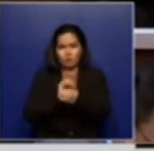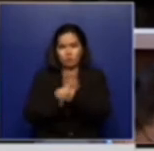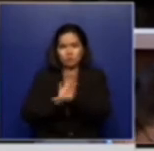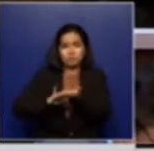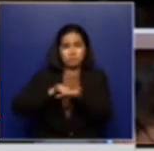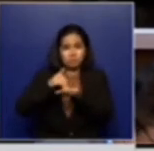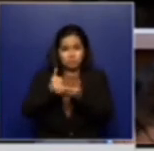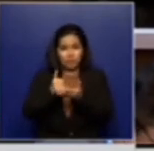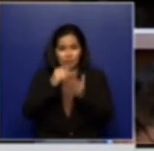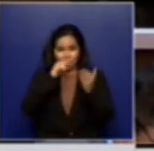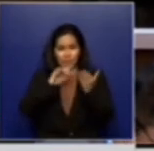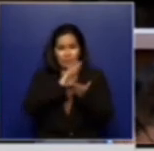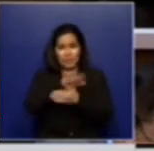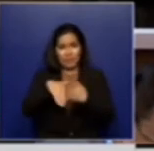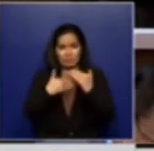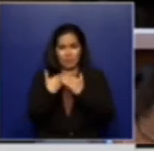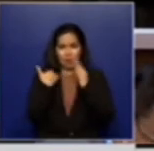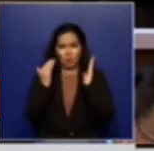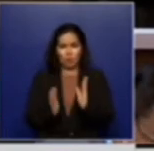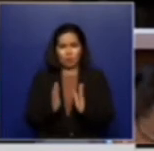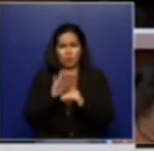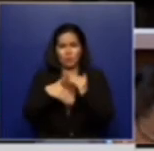มาดูแลรักษาป้องกันปราบปรามเยี่ยวยาคนที่ติดยาในประเทศไทยที่มีประชากรเกือบ70